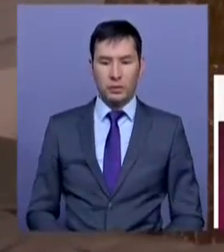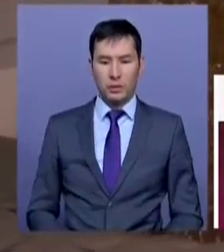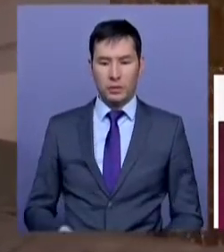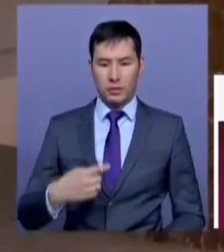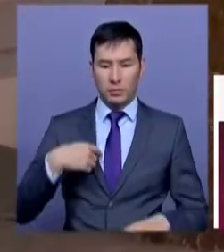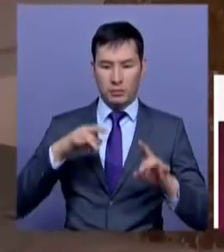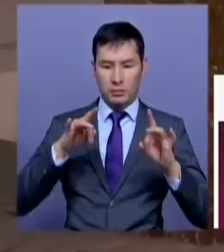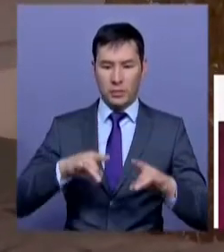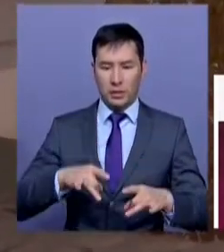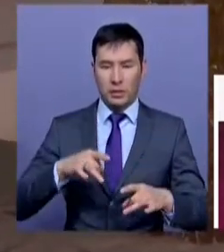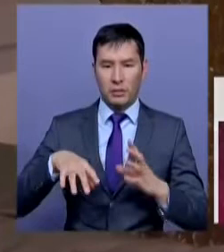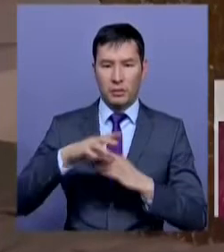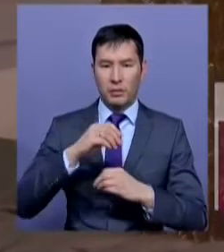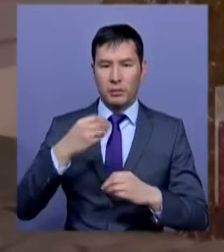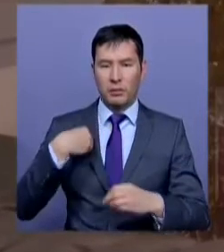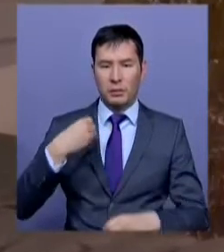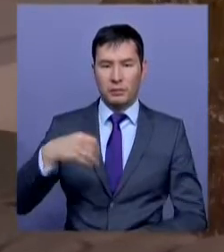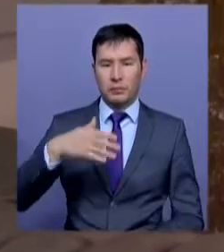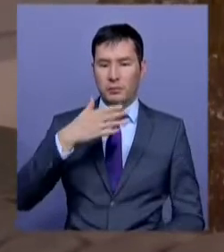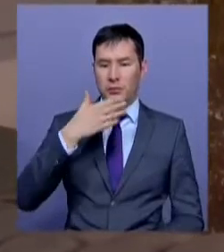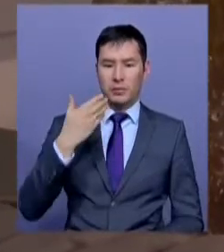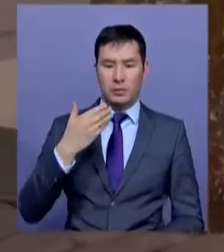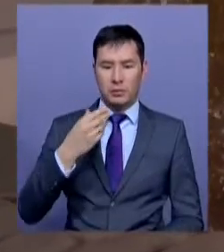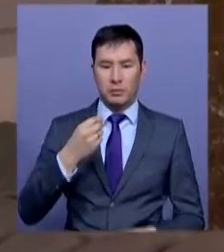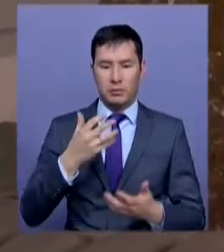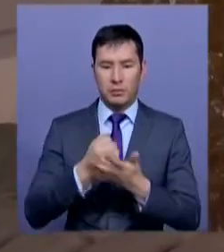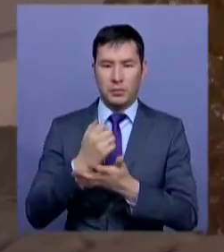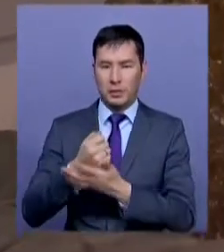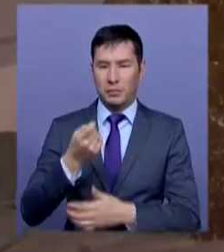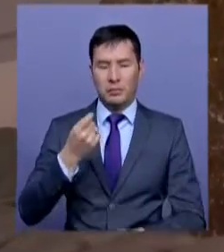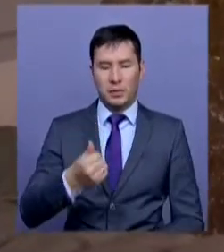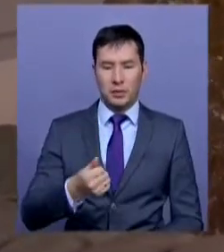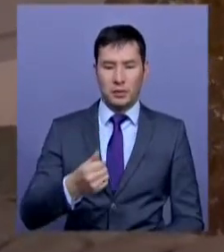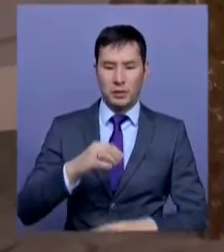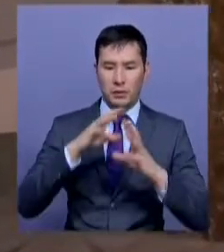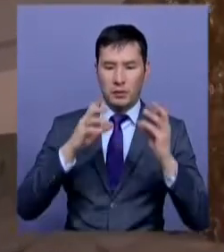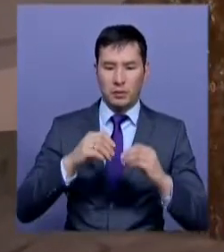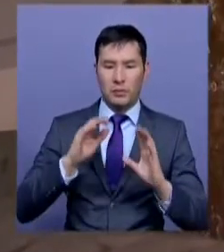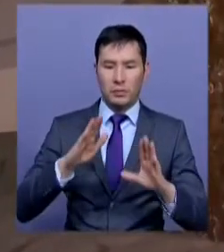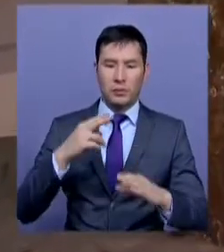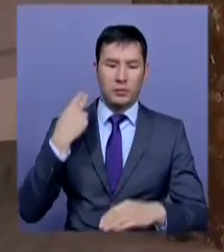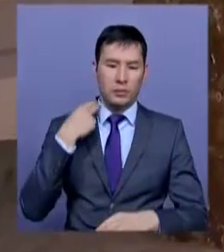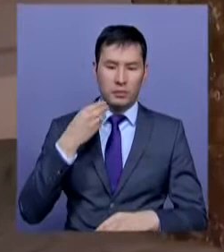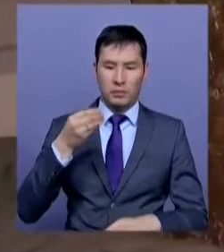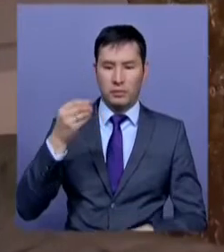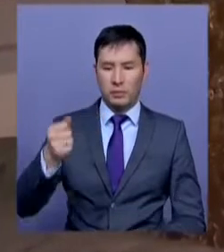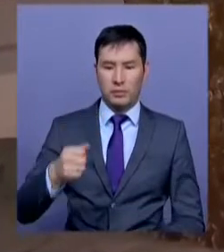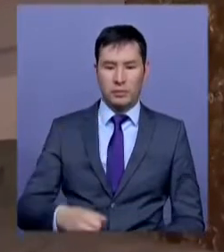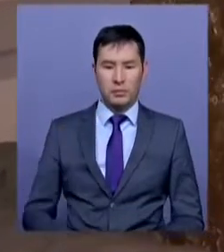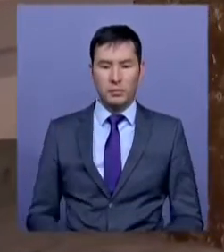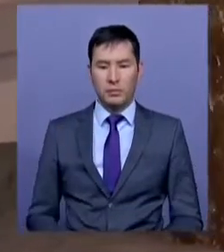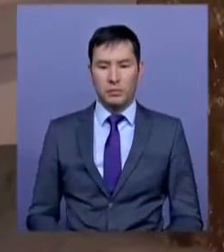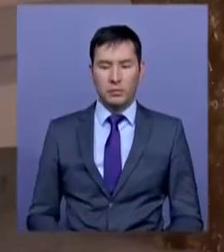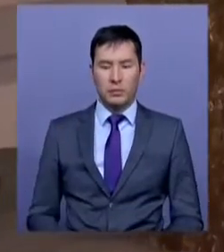Дәмханамыздағы бағаларды қымбат емес. Аспаздарымыз табысынан қағылды. Тапқан қаражатымыздың барлығы тек осы ғимаратты жалға алуға кетіп